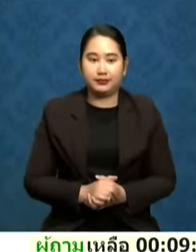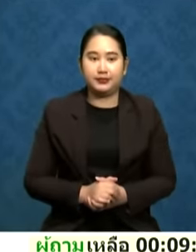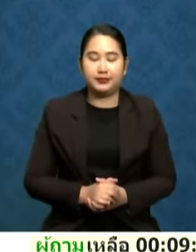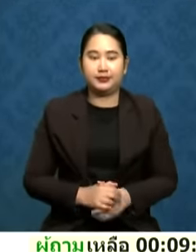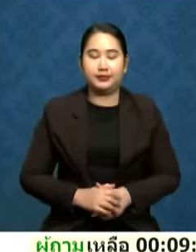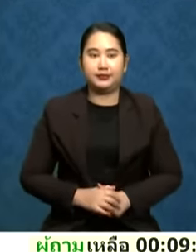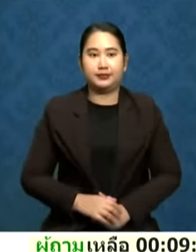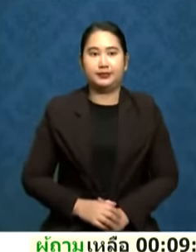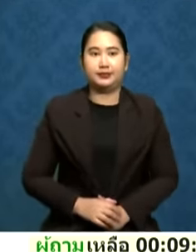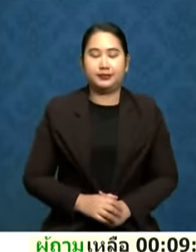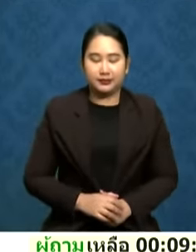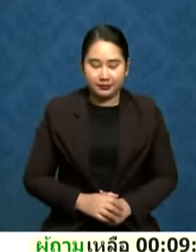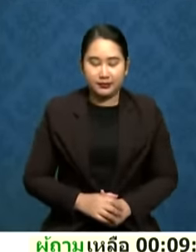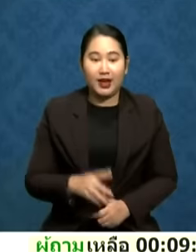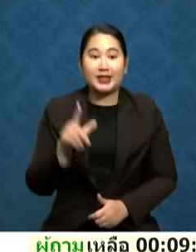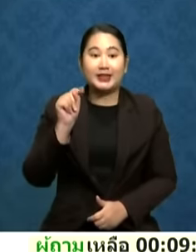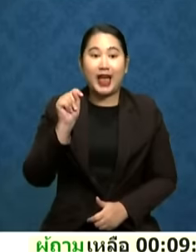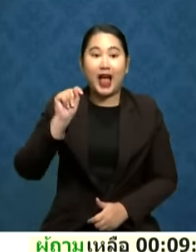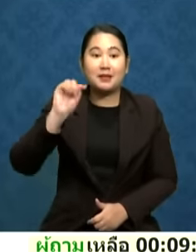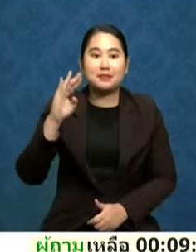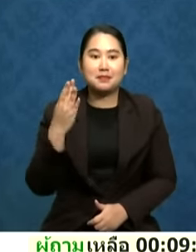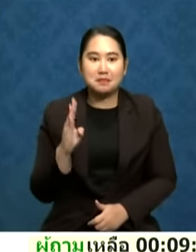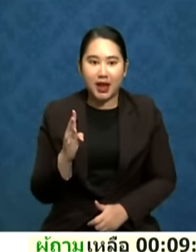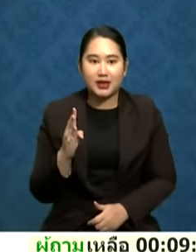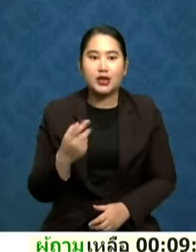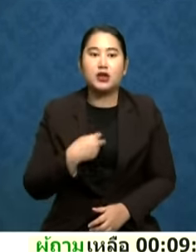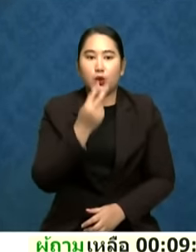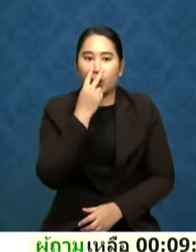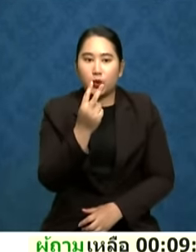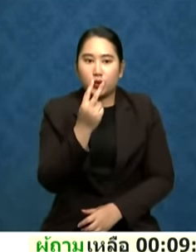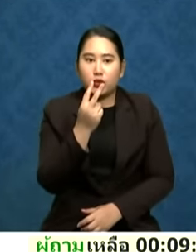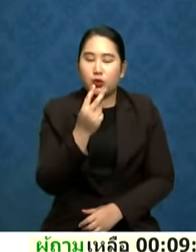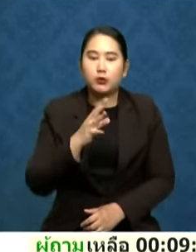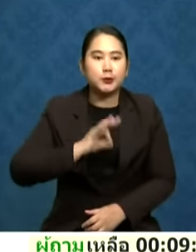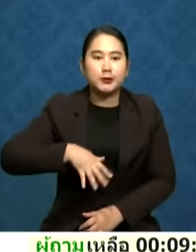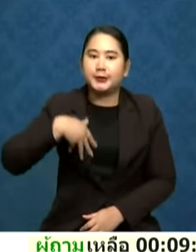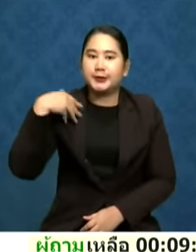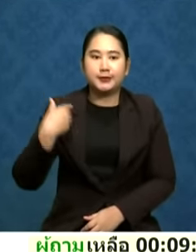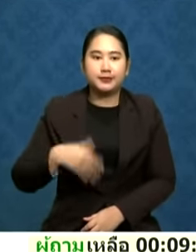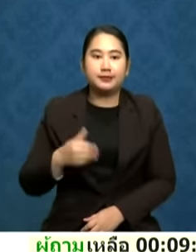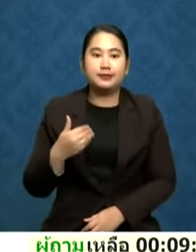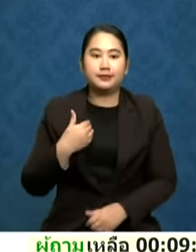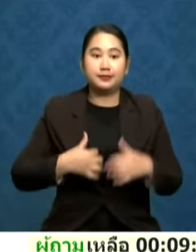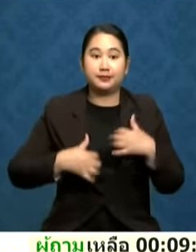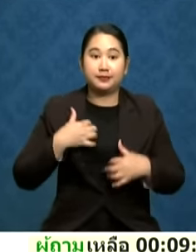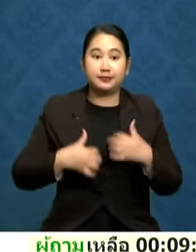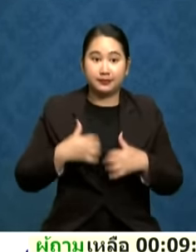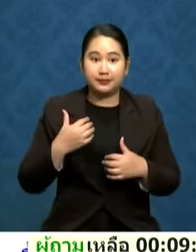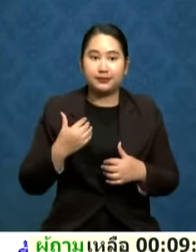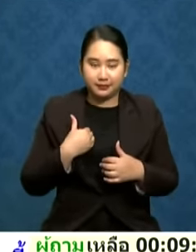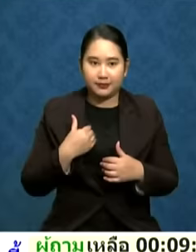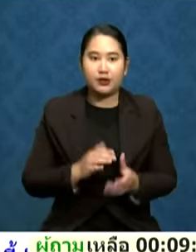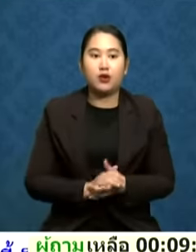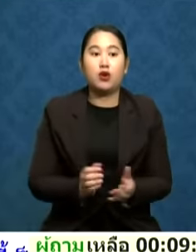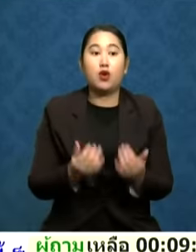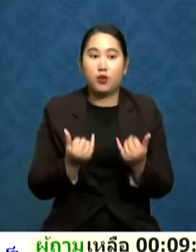ทานครับ เหตรการตากใบได้ทำลายความไ้วังใจของประชาชนต่อรดอย่ซ้นเชิงจนถึงวนนี้ความไ้